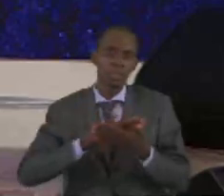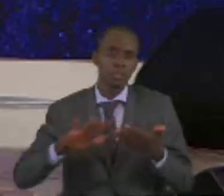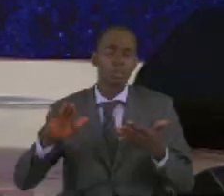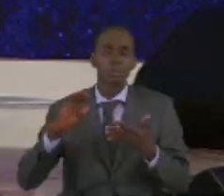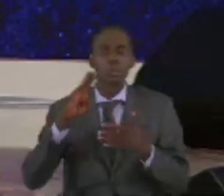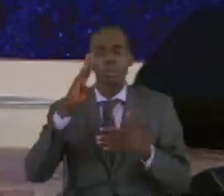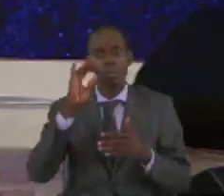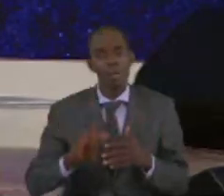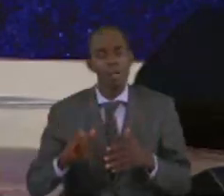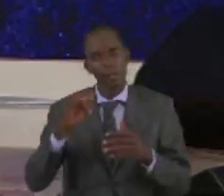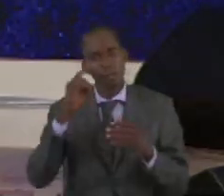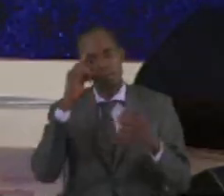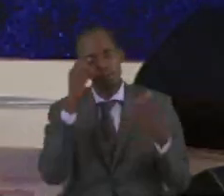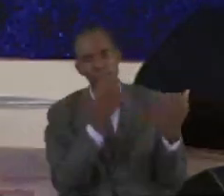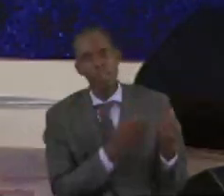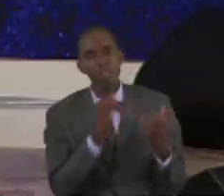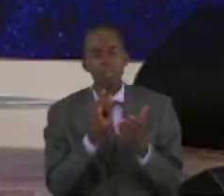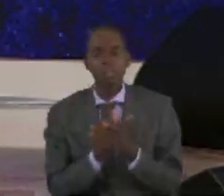avec les